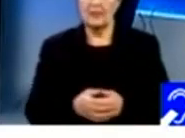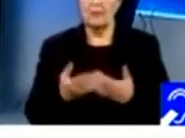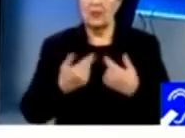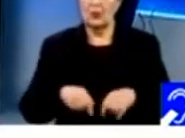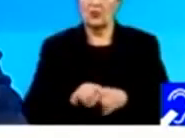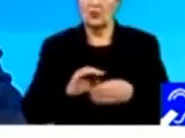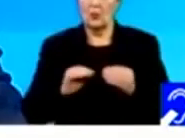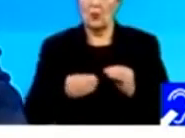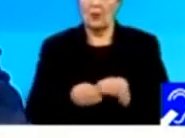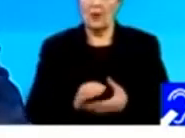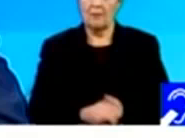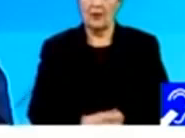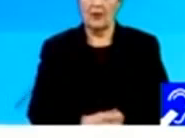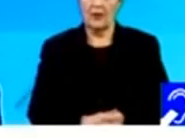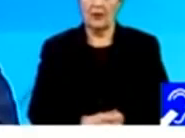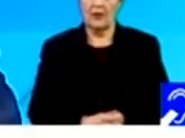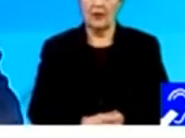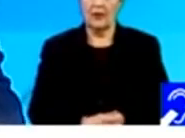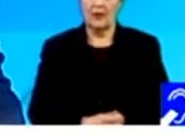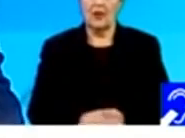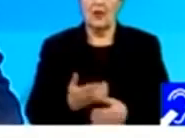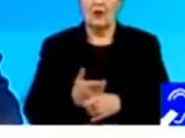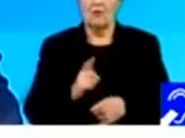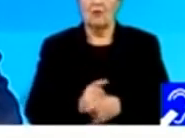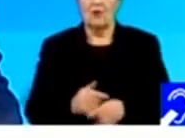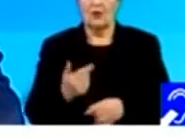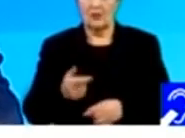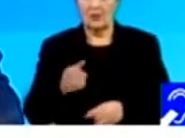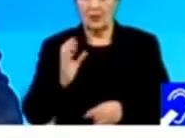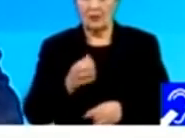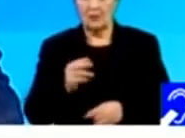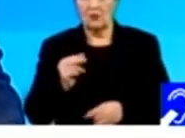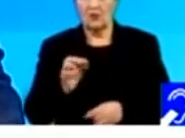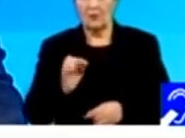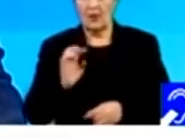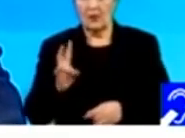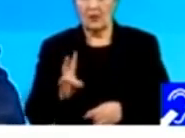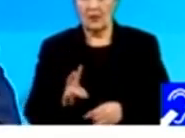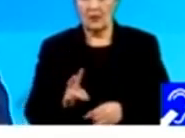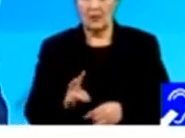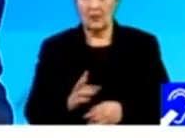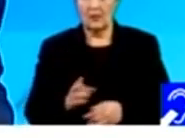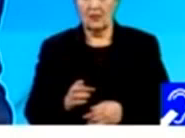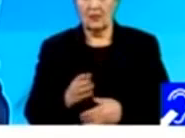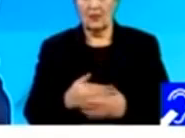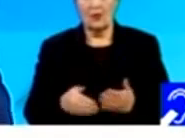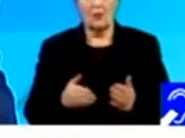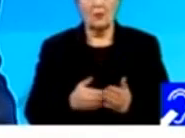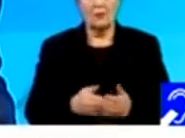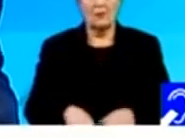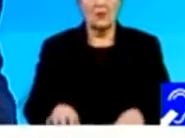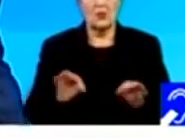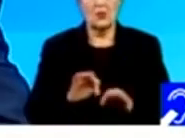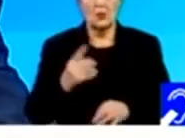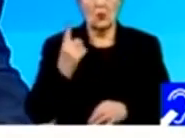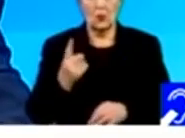această problemă? Domnul Munteanu, eu am ascultat foarte atent ce spune domnul Ceban și vreau să vă spun o chestie. Nu există absolut nicio scuză pentru